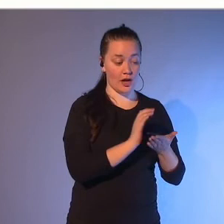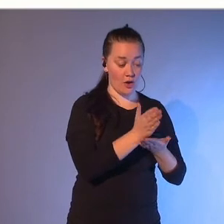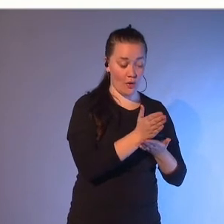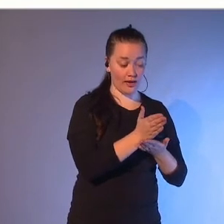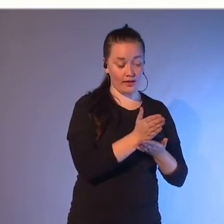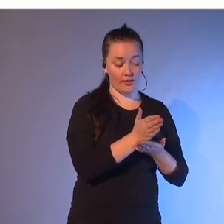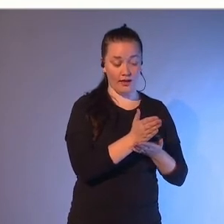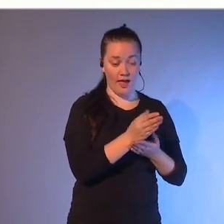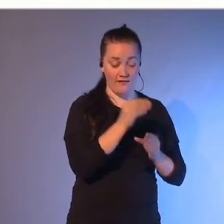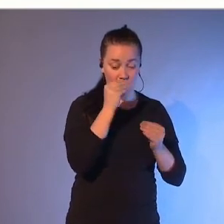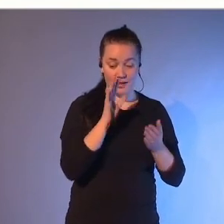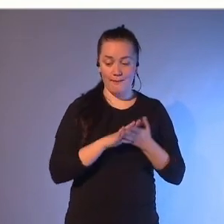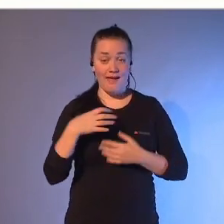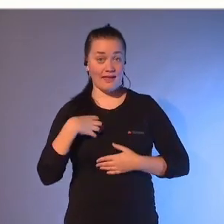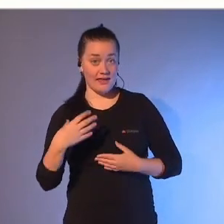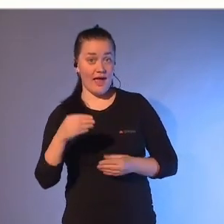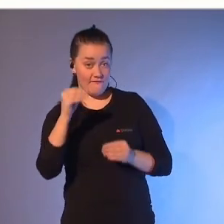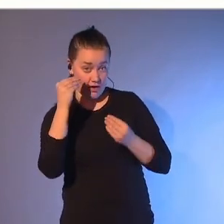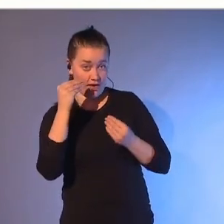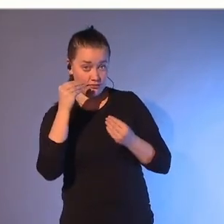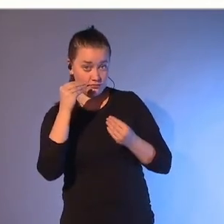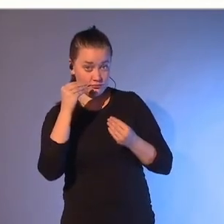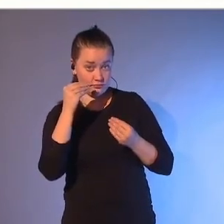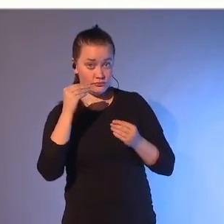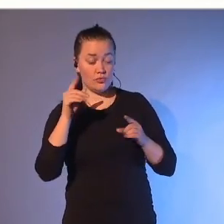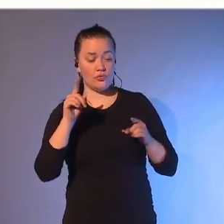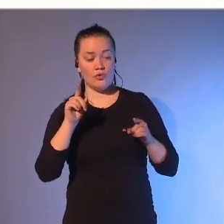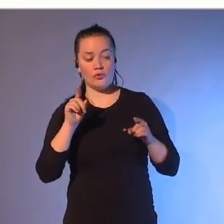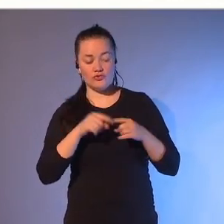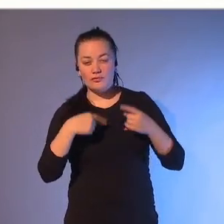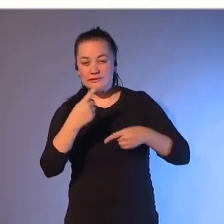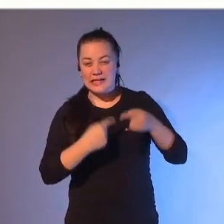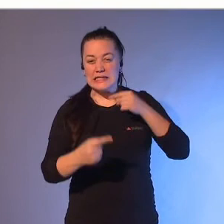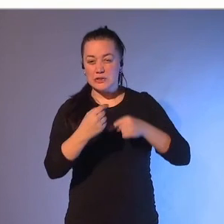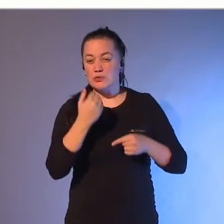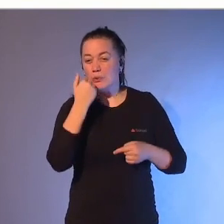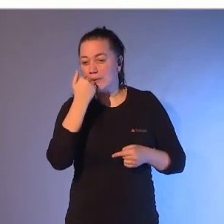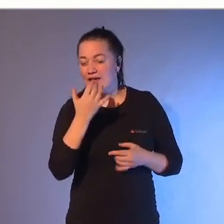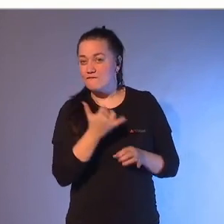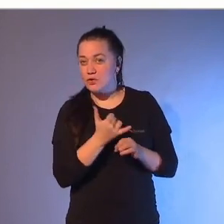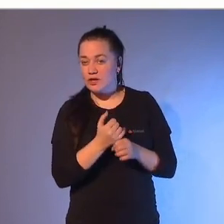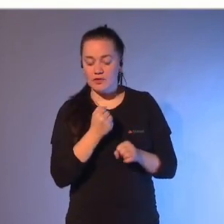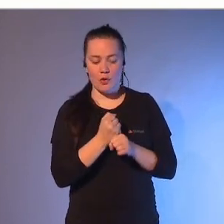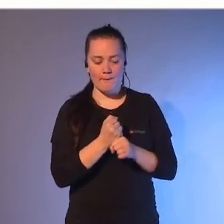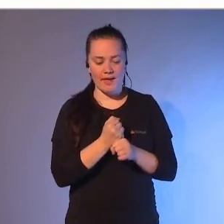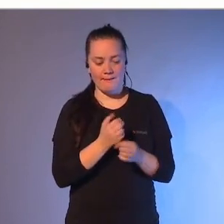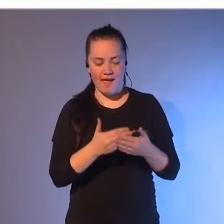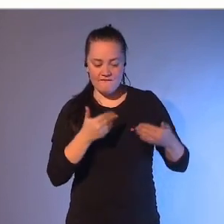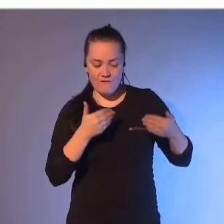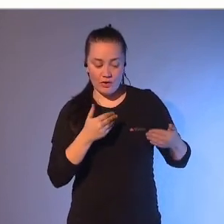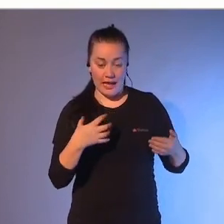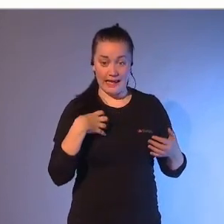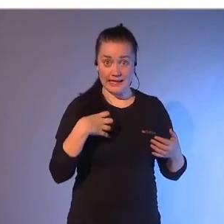rike erfaringer. At det hele diskusjonen blir hvordan skal vi jobbe systematisk med forholdet mellom